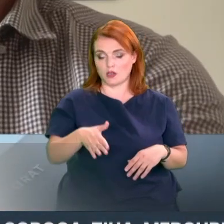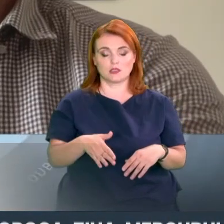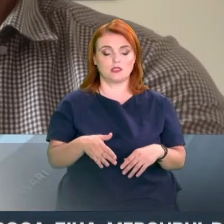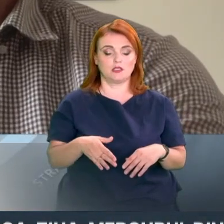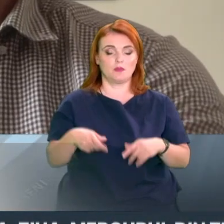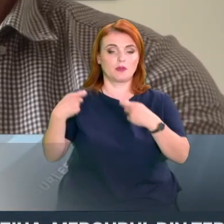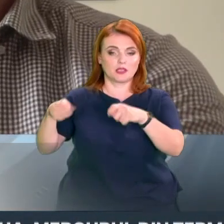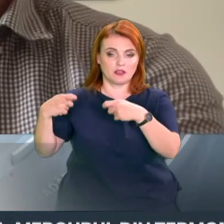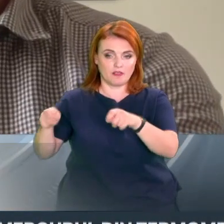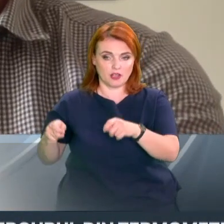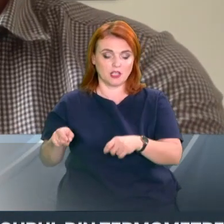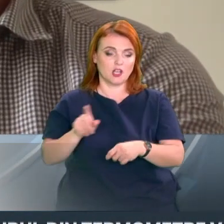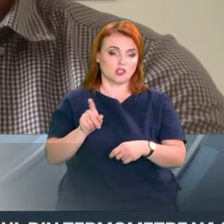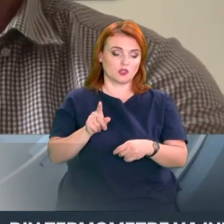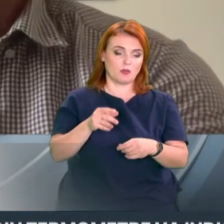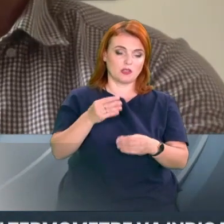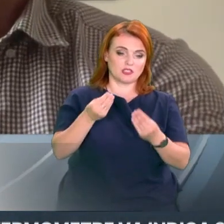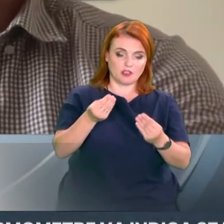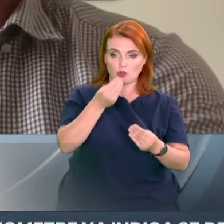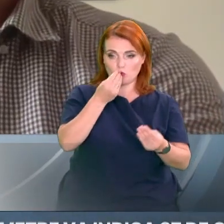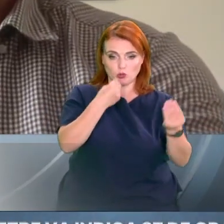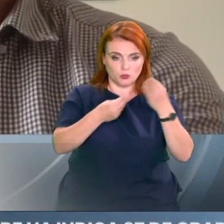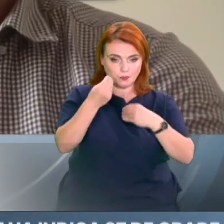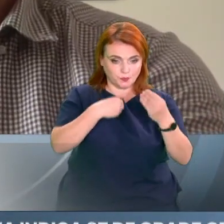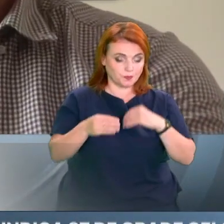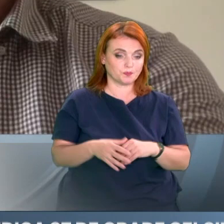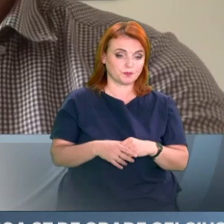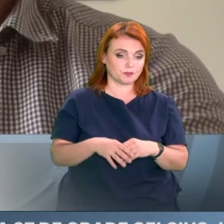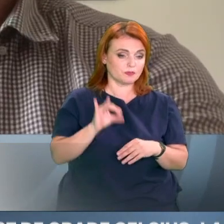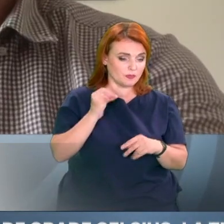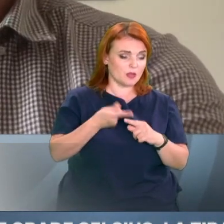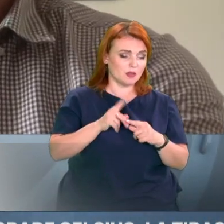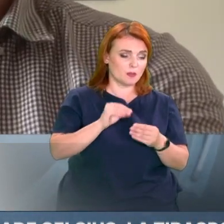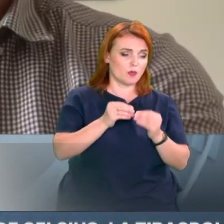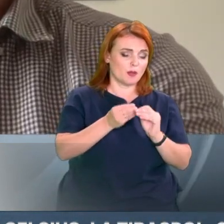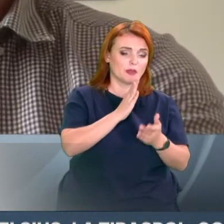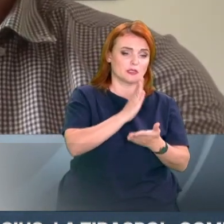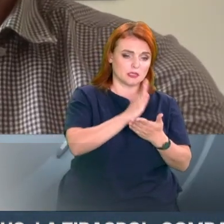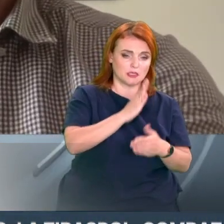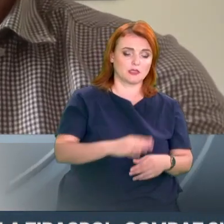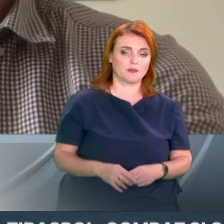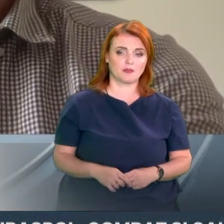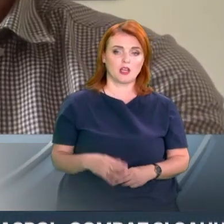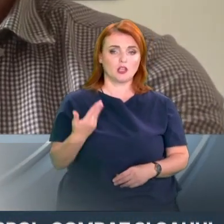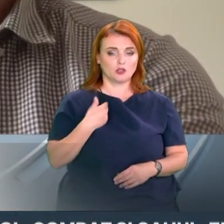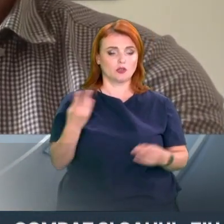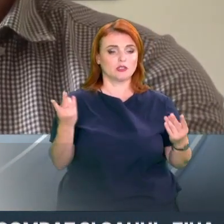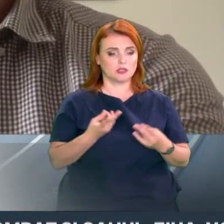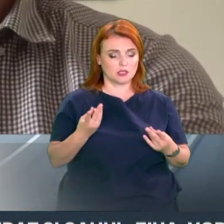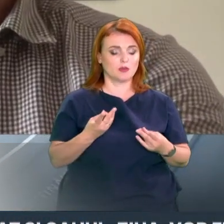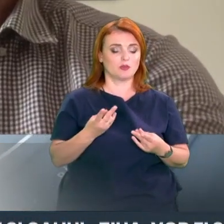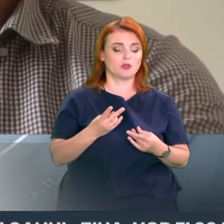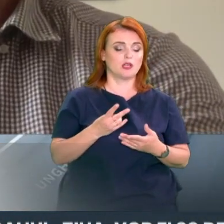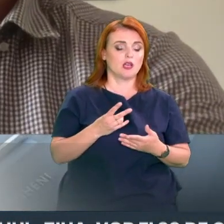exportați pentru a fi consumat în stare proaspătă, de aceea problemele sunt și există. Noi trebuie să continuăm modernizarea